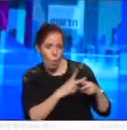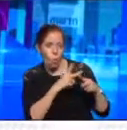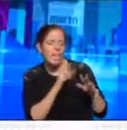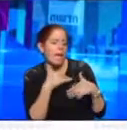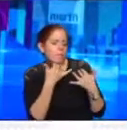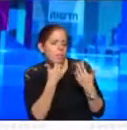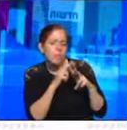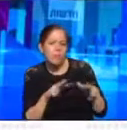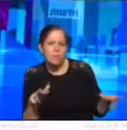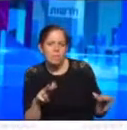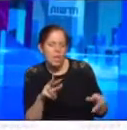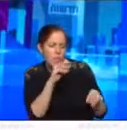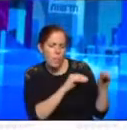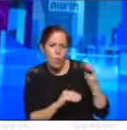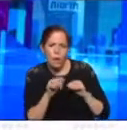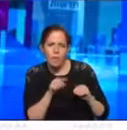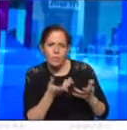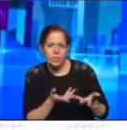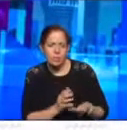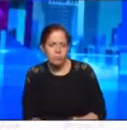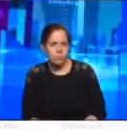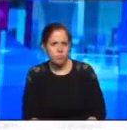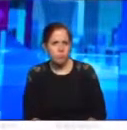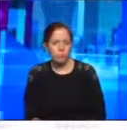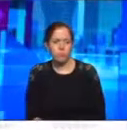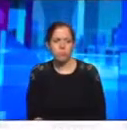את המצב המורכב הזה?